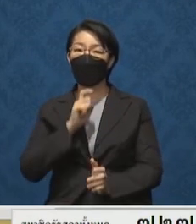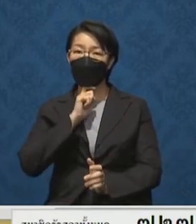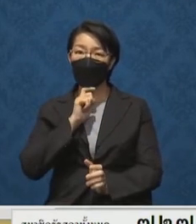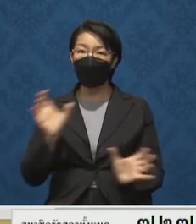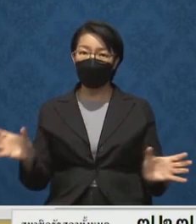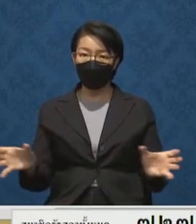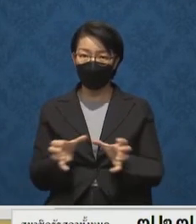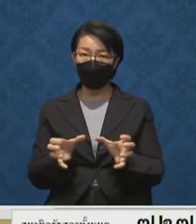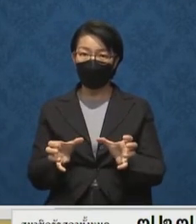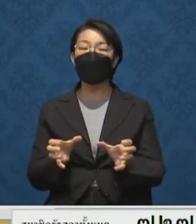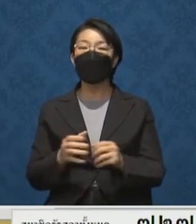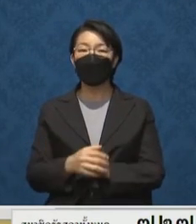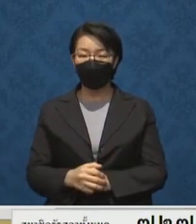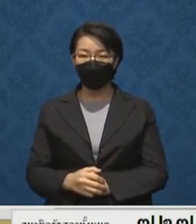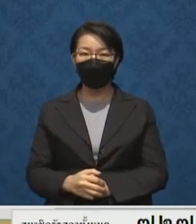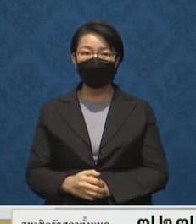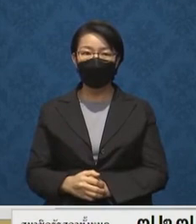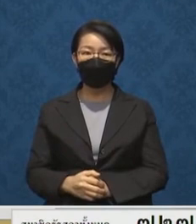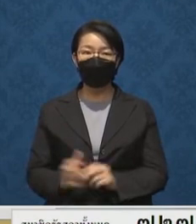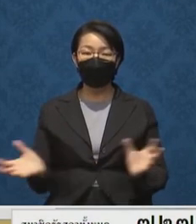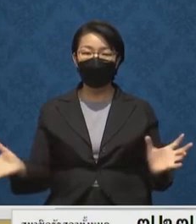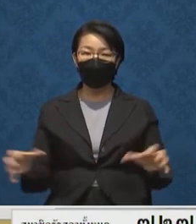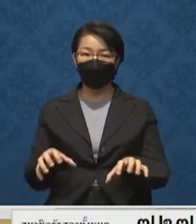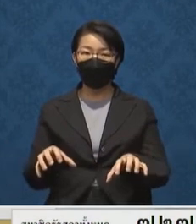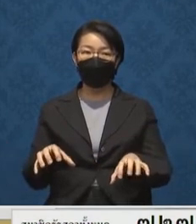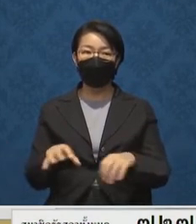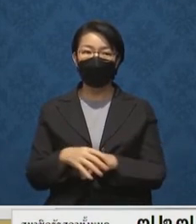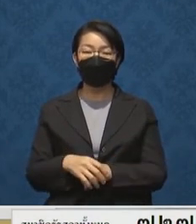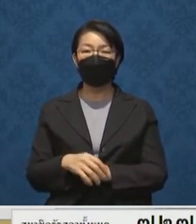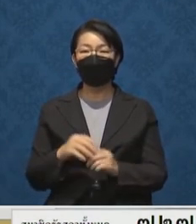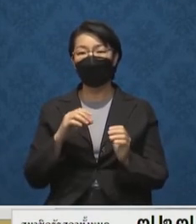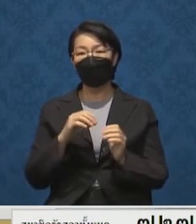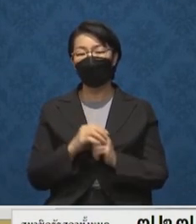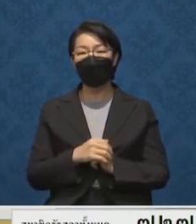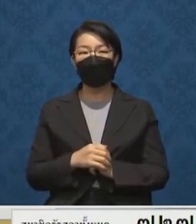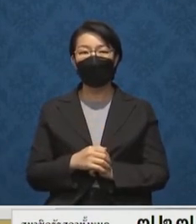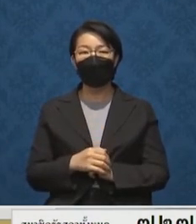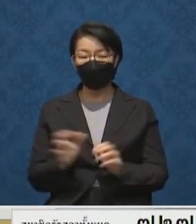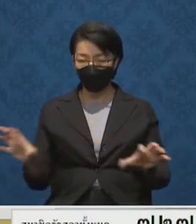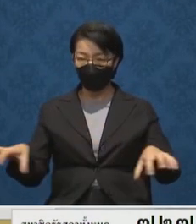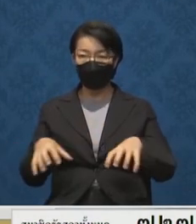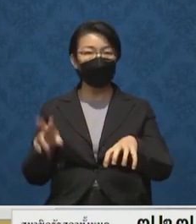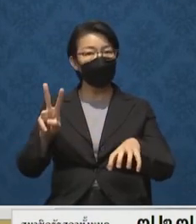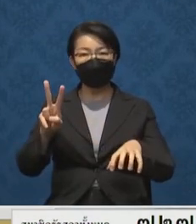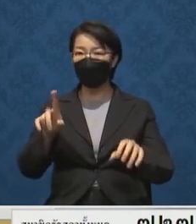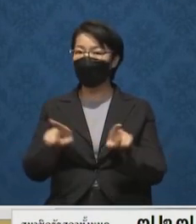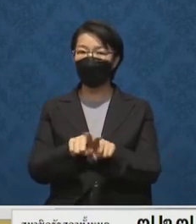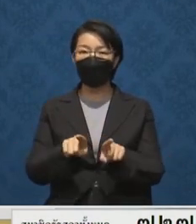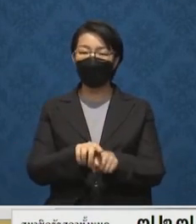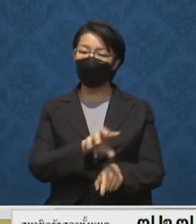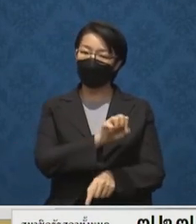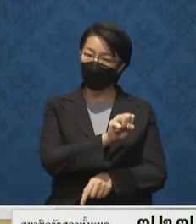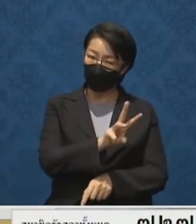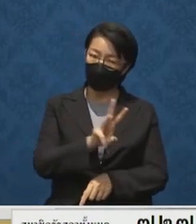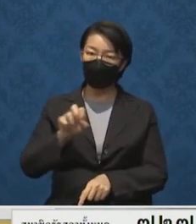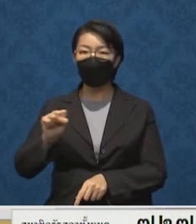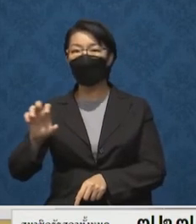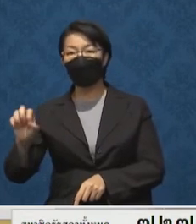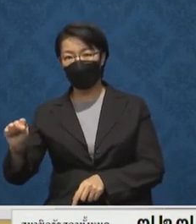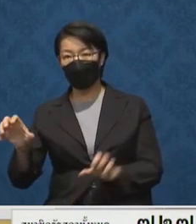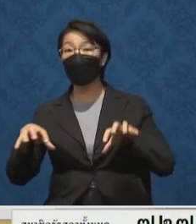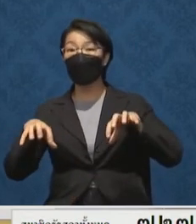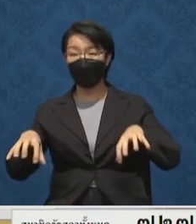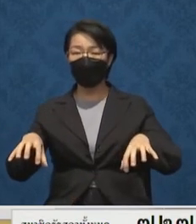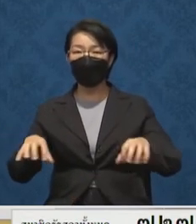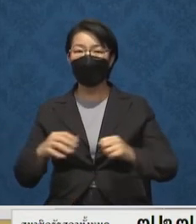ภาก็แวาอะไรครับแลวาวัก 3 ก็ยกเว้นให้ใช้สองสภาเช่นเดียวกันนะครับนี่คอบทเฉพาะการ 272